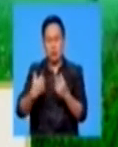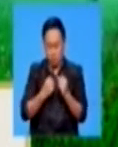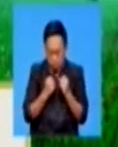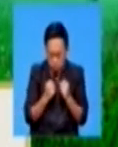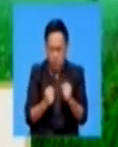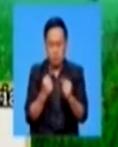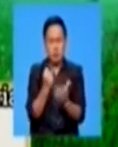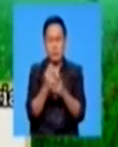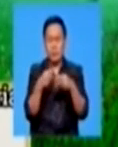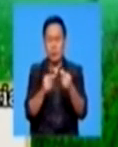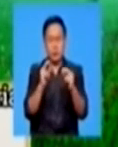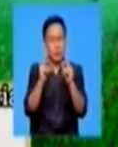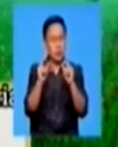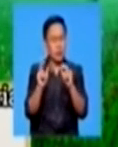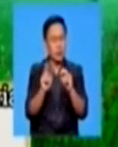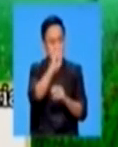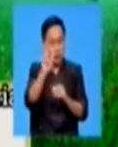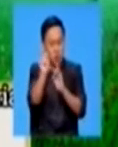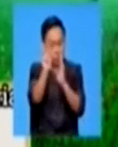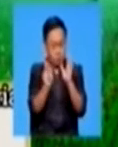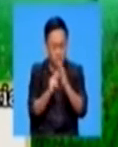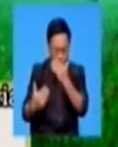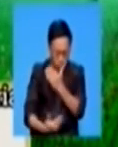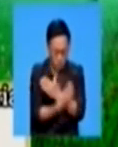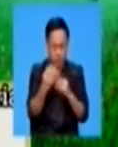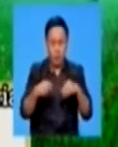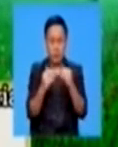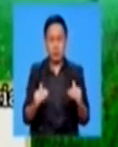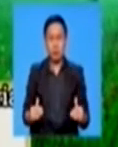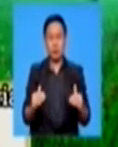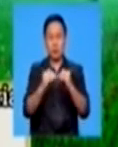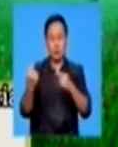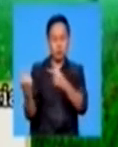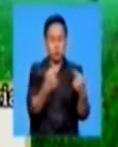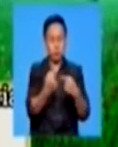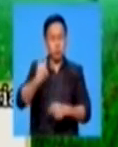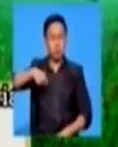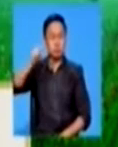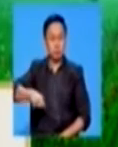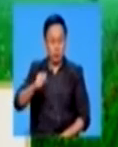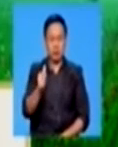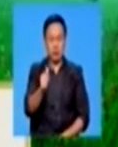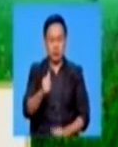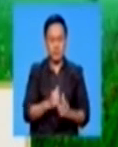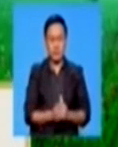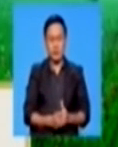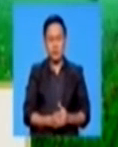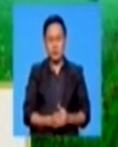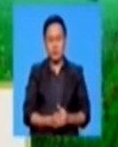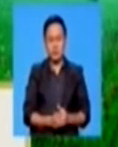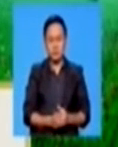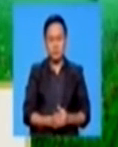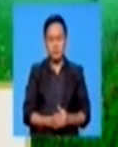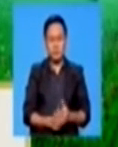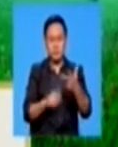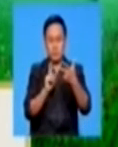กติกายืนยันว่ากฎหมายที่มีอยู่ที่รัฐบาลใช้ไม่ได้มีการไปละเมิดสิทธิมนุษยชนของใครแล้วก็เรื่องต่อมาก็คือเรื่อง